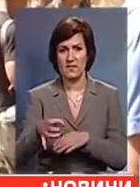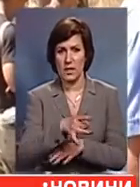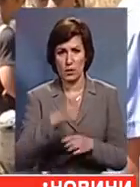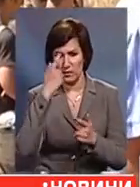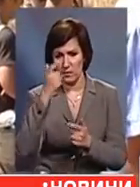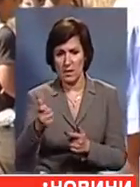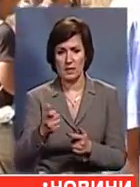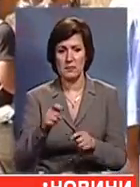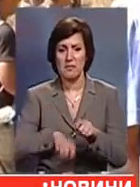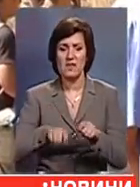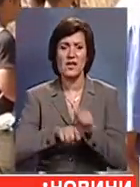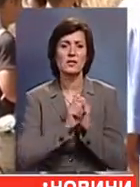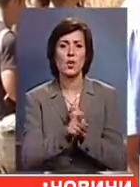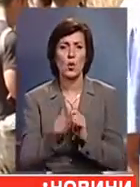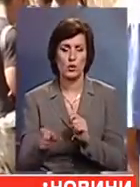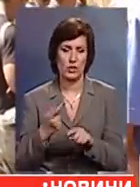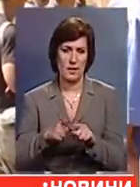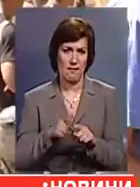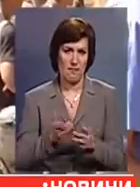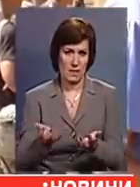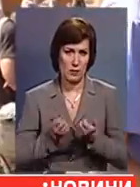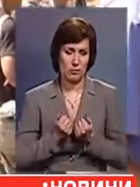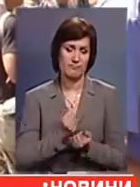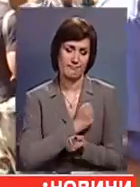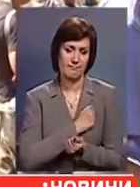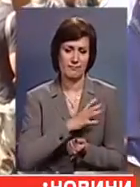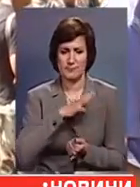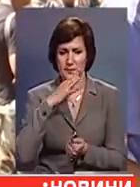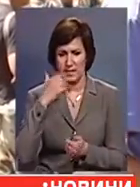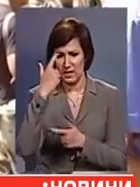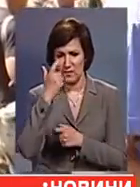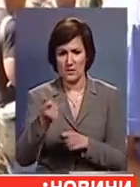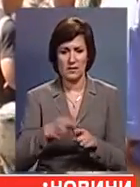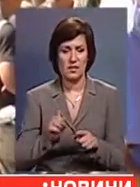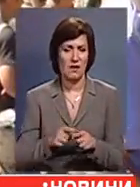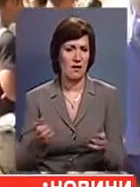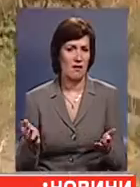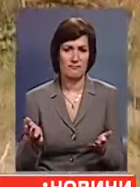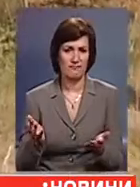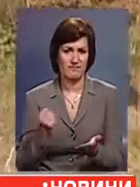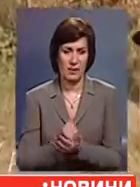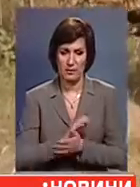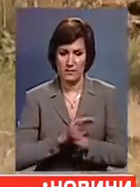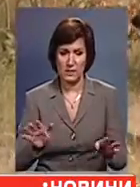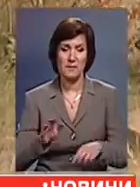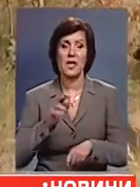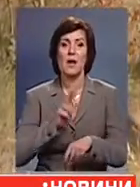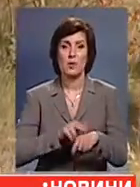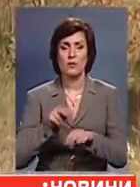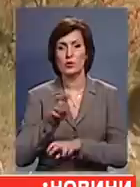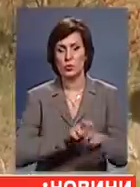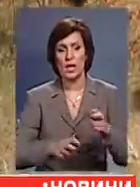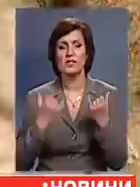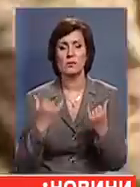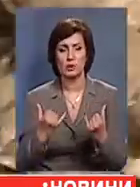інформація буквально перевірялася кожна, яка надходила. От, на жаль, було і багато інформації, та яка не знайшла свого підтвердження. Правоохоронці кажуть, шукатимуть